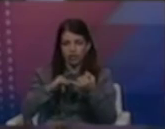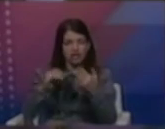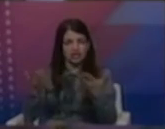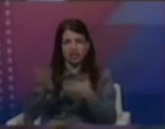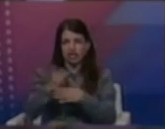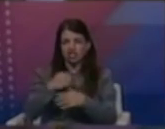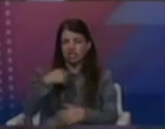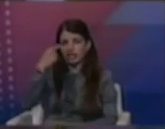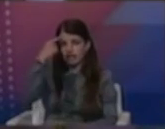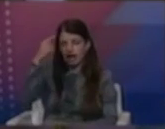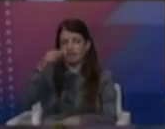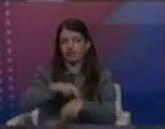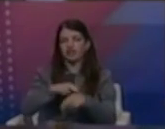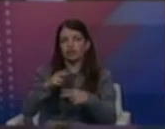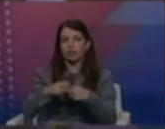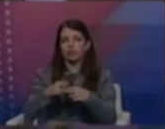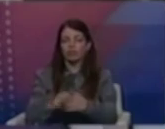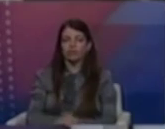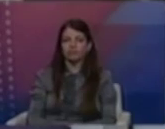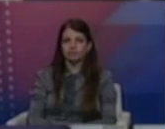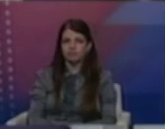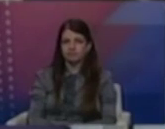għaliex naf li nistgħu iwettquha.